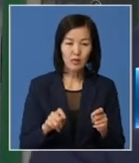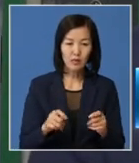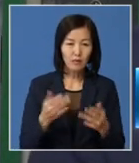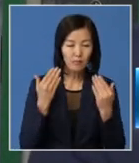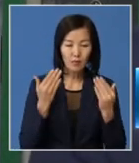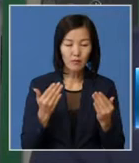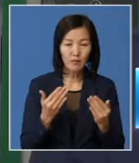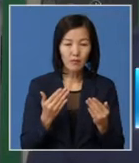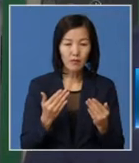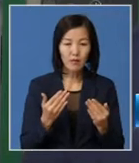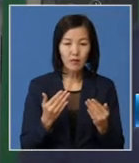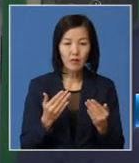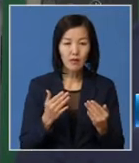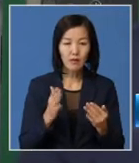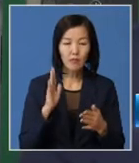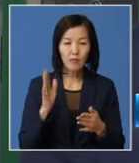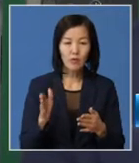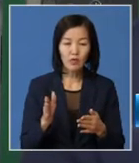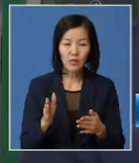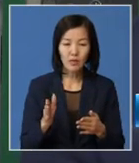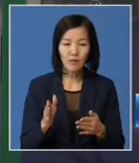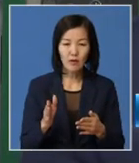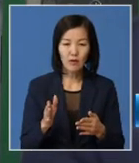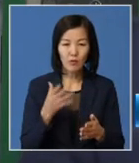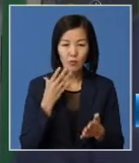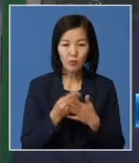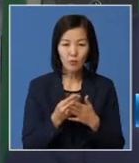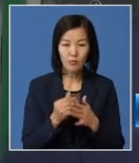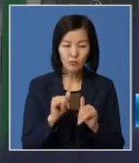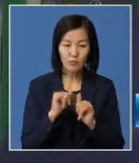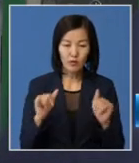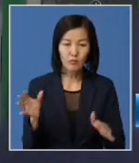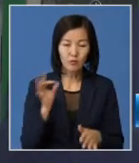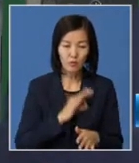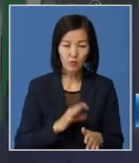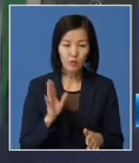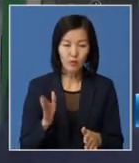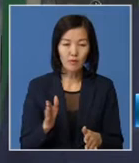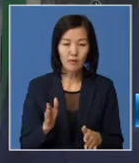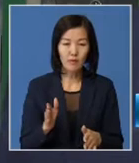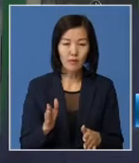ол ақшаның келешегін болашағын жақсы дамытам деп ойлаймын енді.